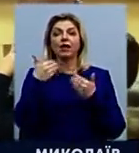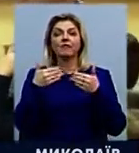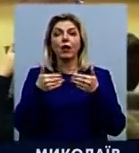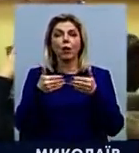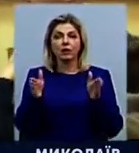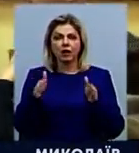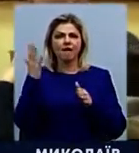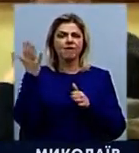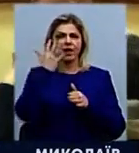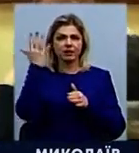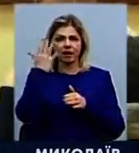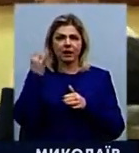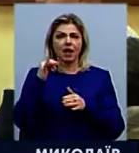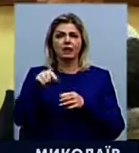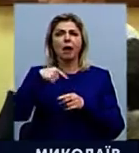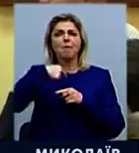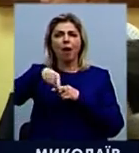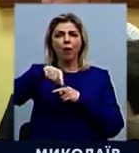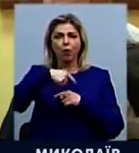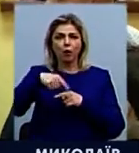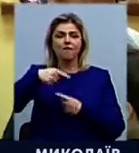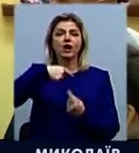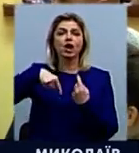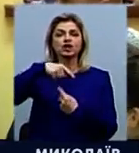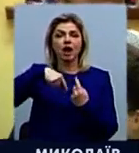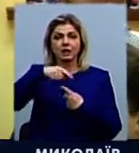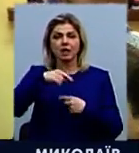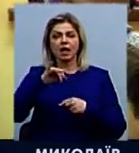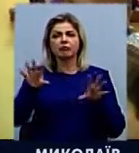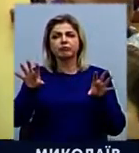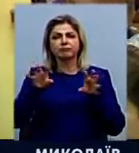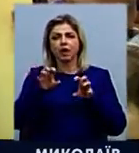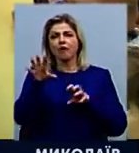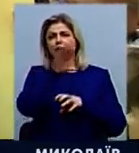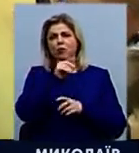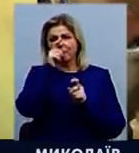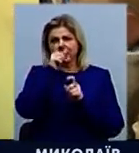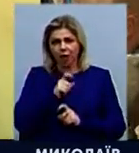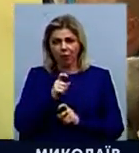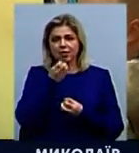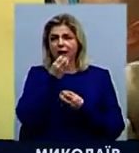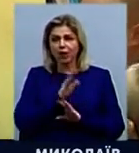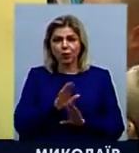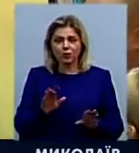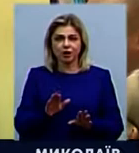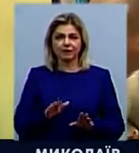открывалась, ветер дул, и павук вращался, то есть вбирал в себя все нехорошее, все